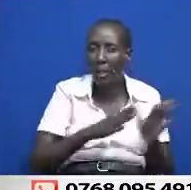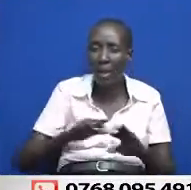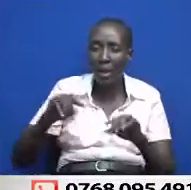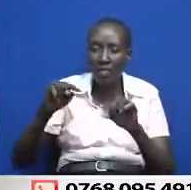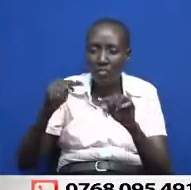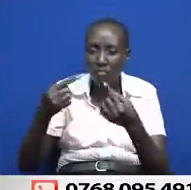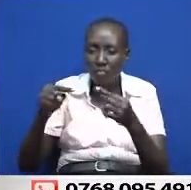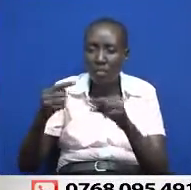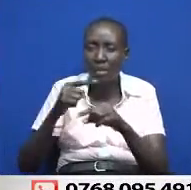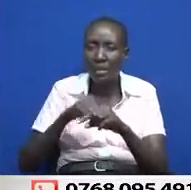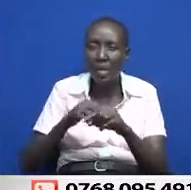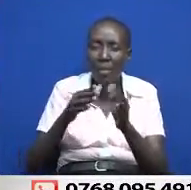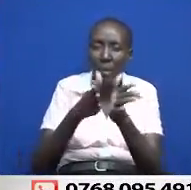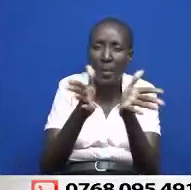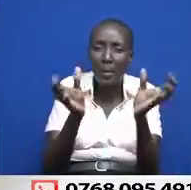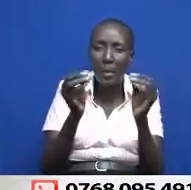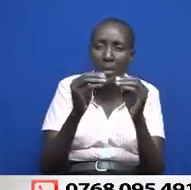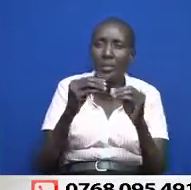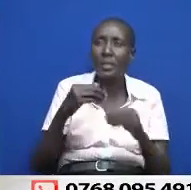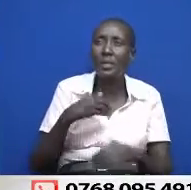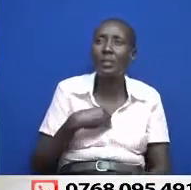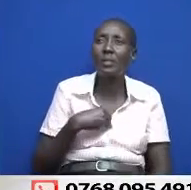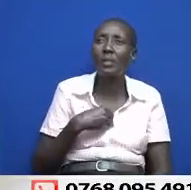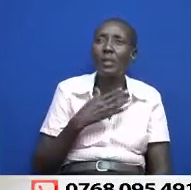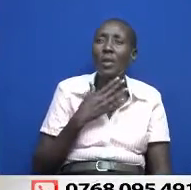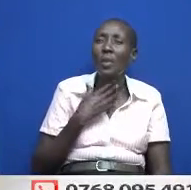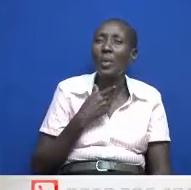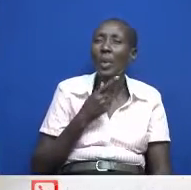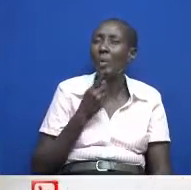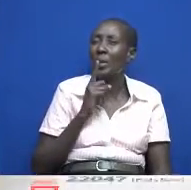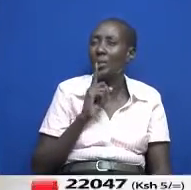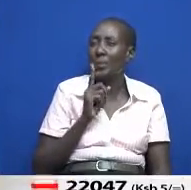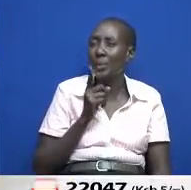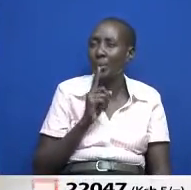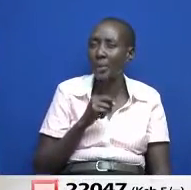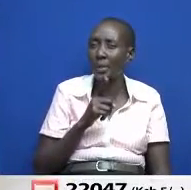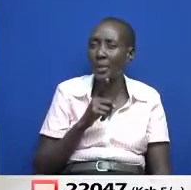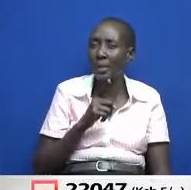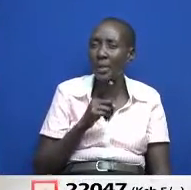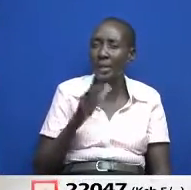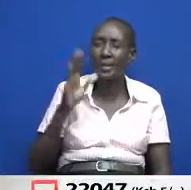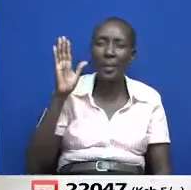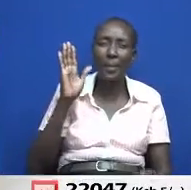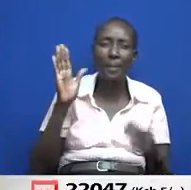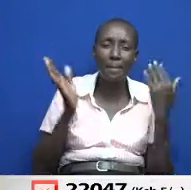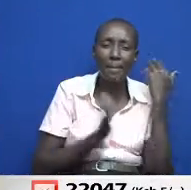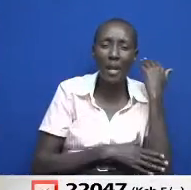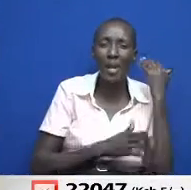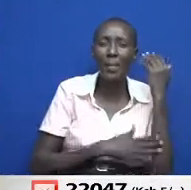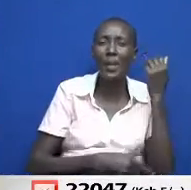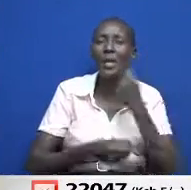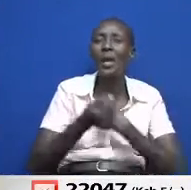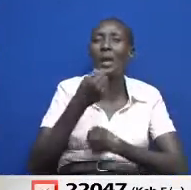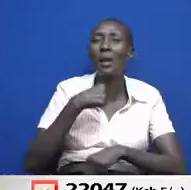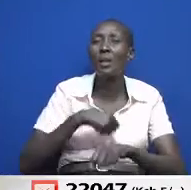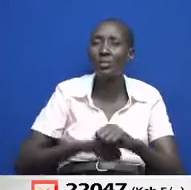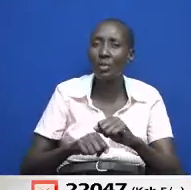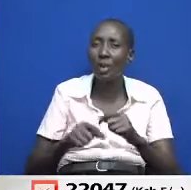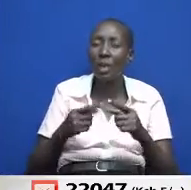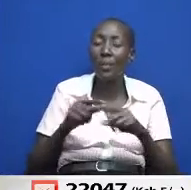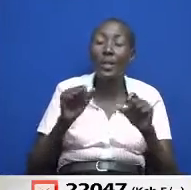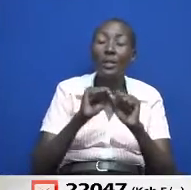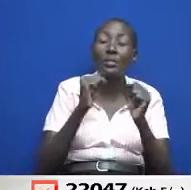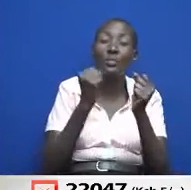mkutano ya hadhara. Nataka kukemea kitendo hiki. Ni kitendo ambaye ni kibaya. Lakini kwa social